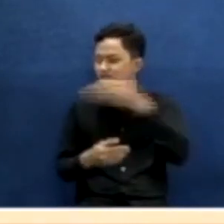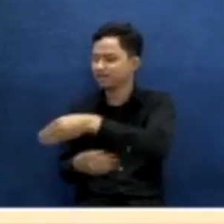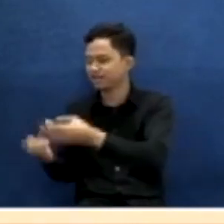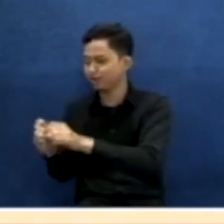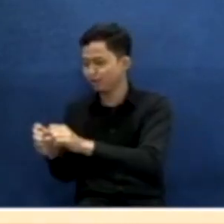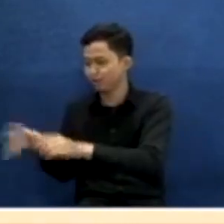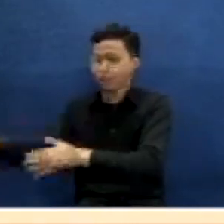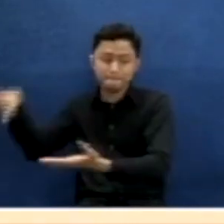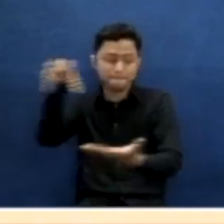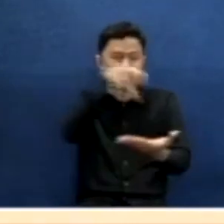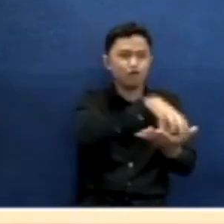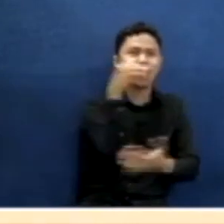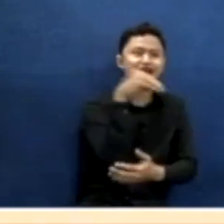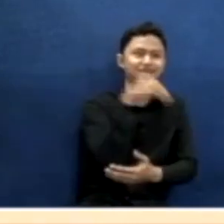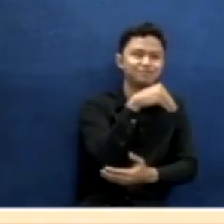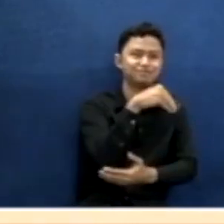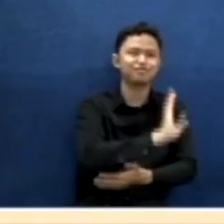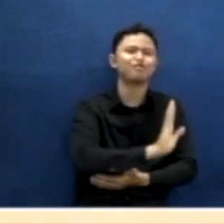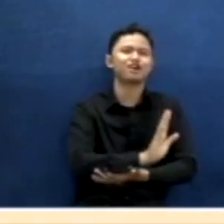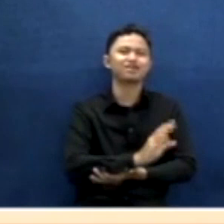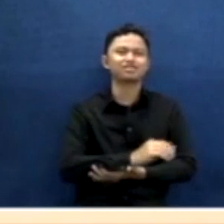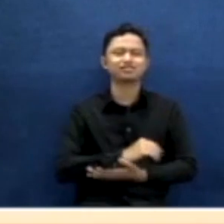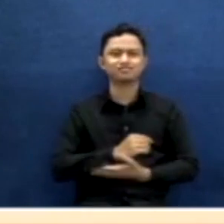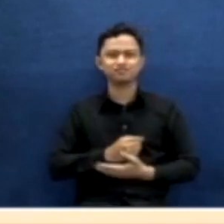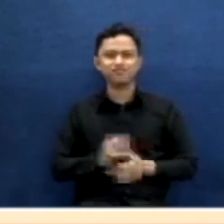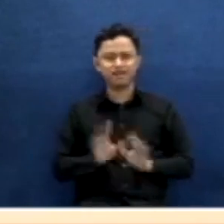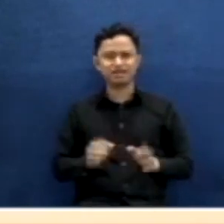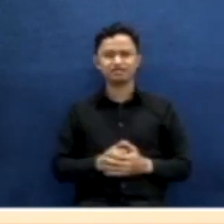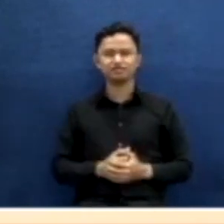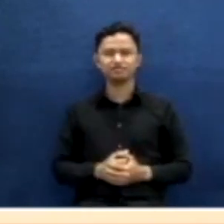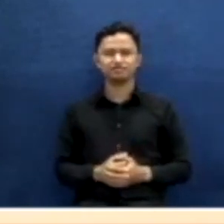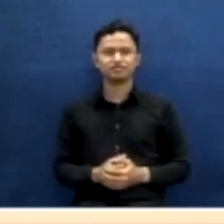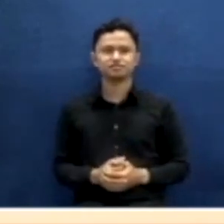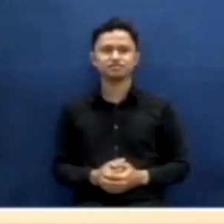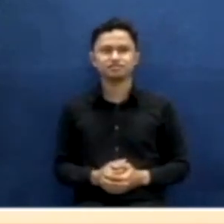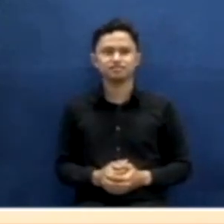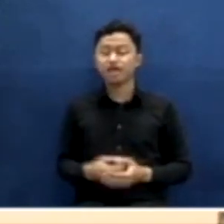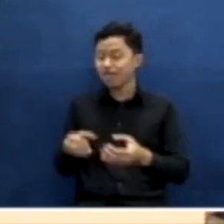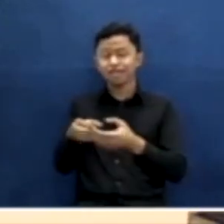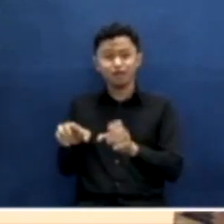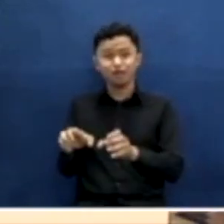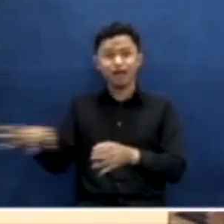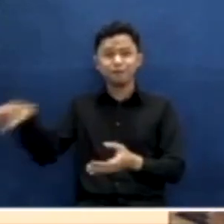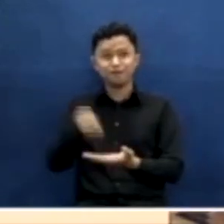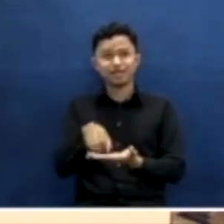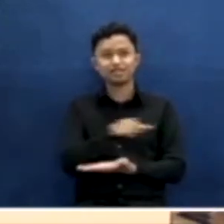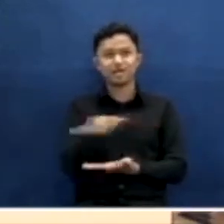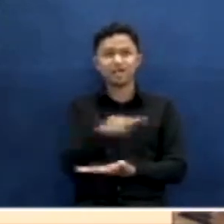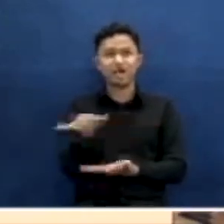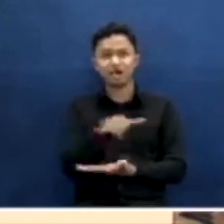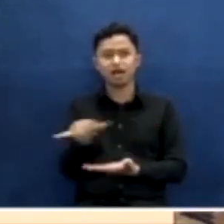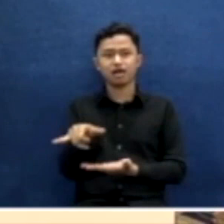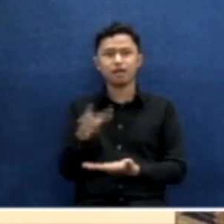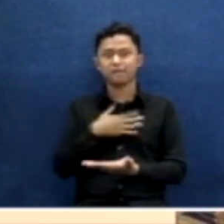ituberbeda.Bukantelur,lalu keesokanharinyadatangsteak.Nah,itu berbeda.Keduanyatelur,hanya berbedaukuran.